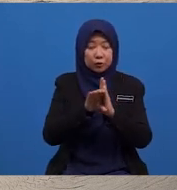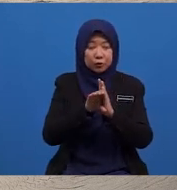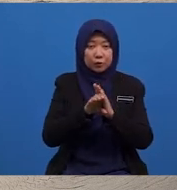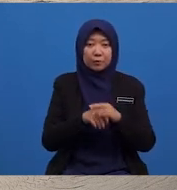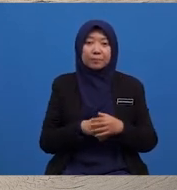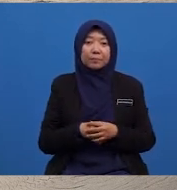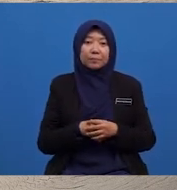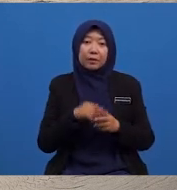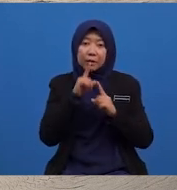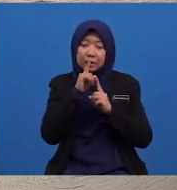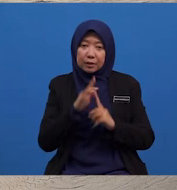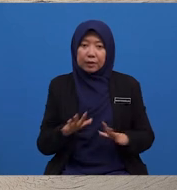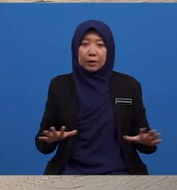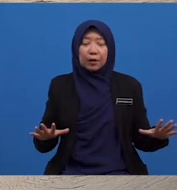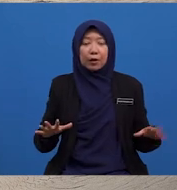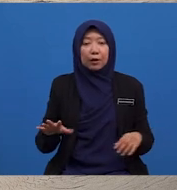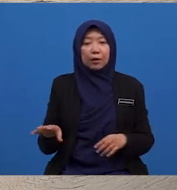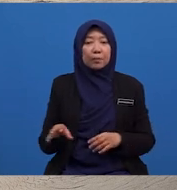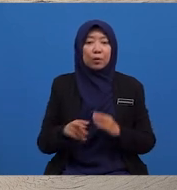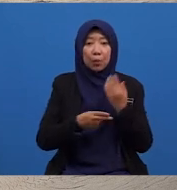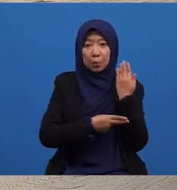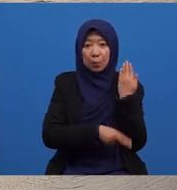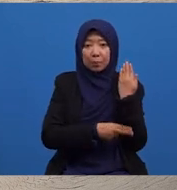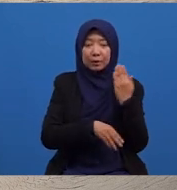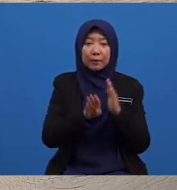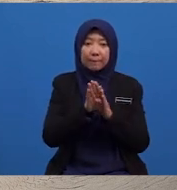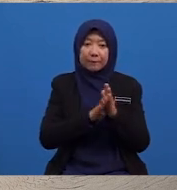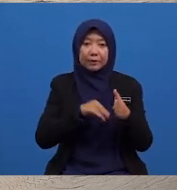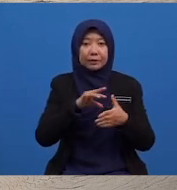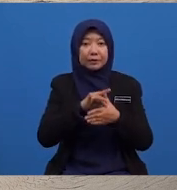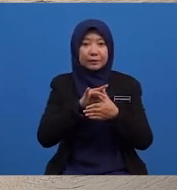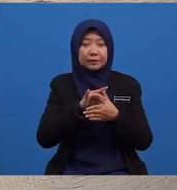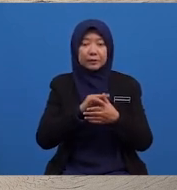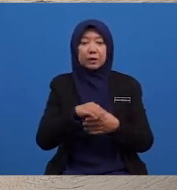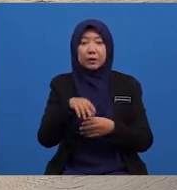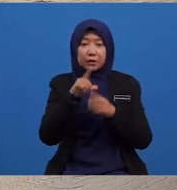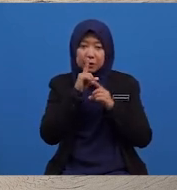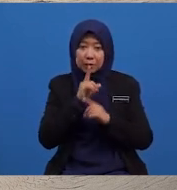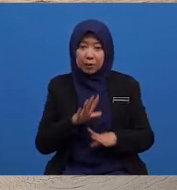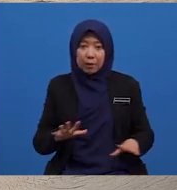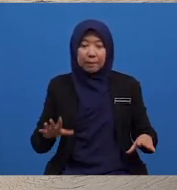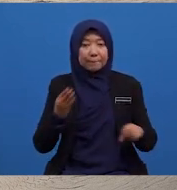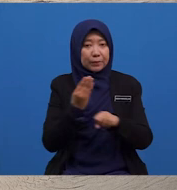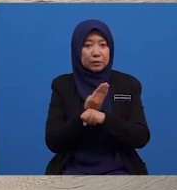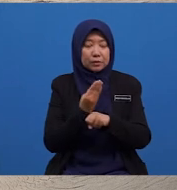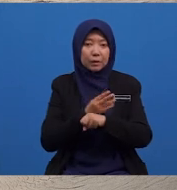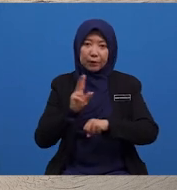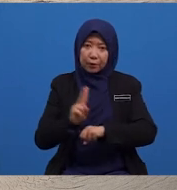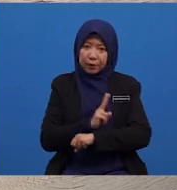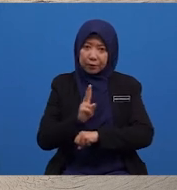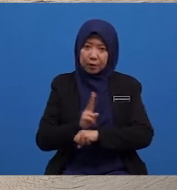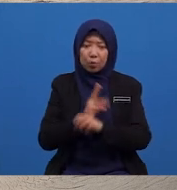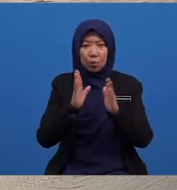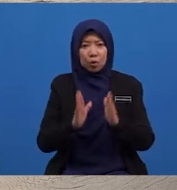ialah diam-diam ubi berisi, diam besi berkarat. Bermaksud orang yang